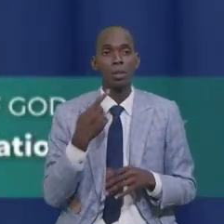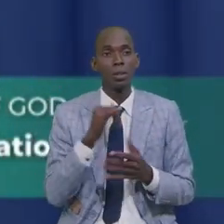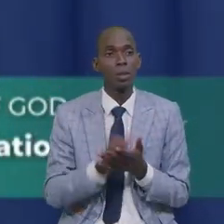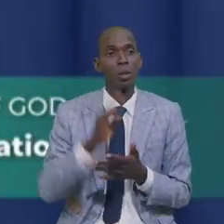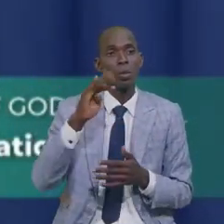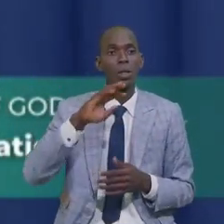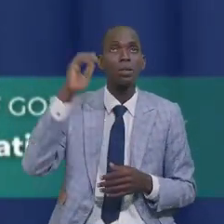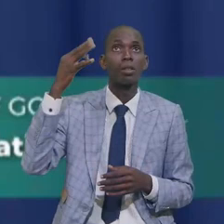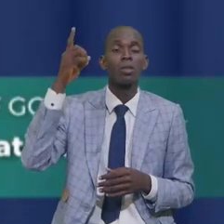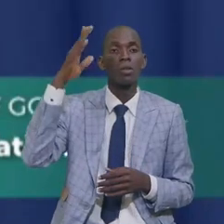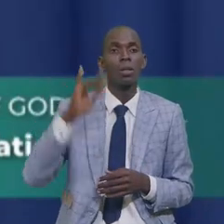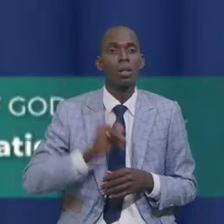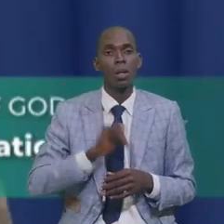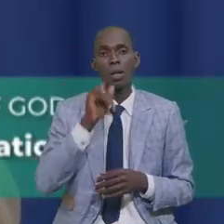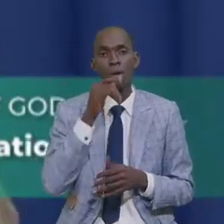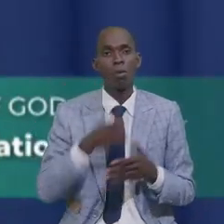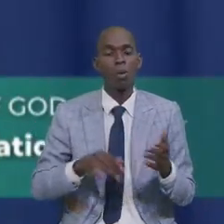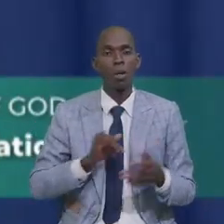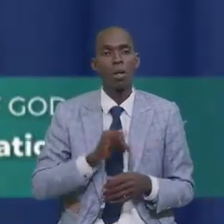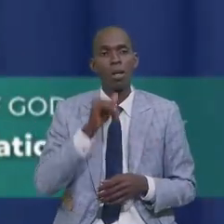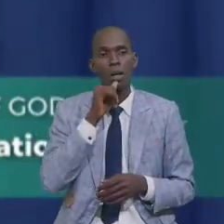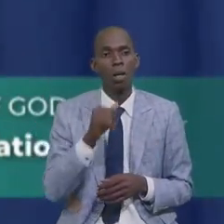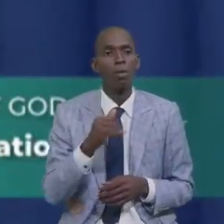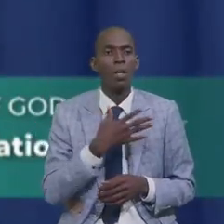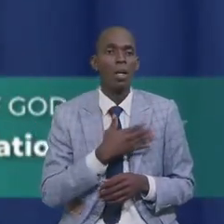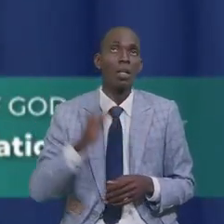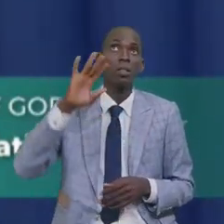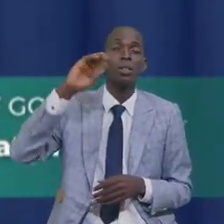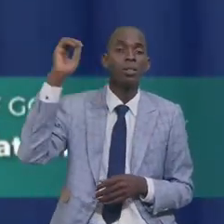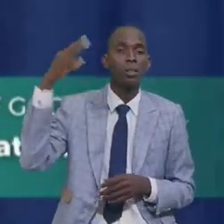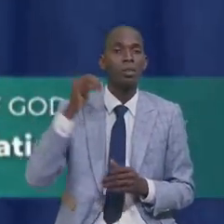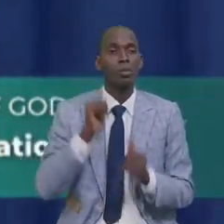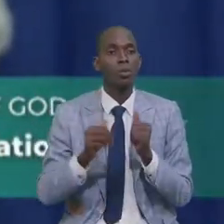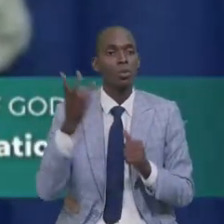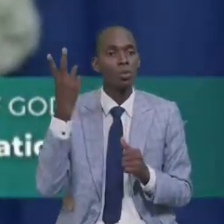et par la grâce de Dieu, je suis ce que je suis.